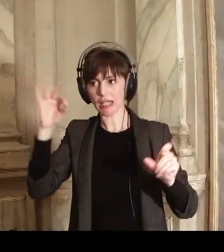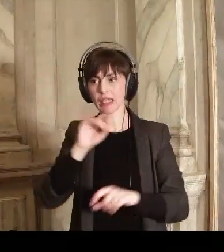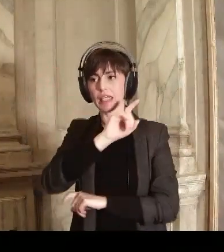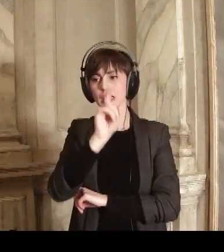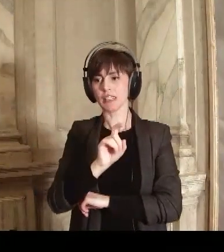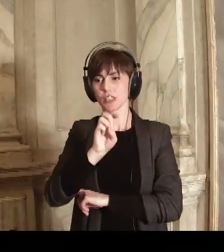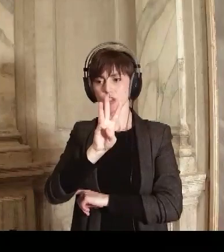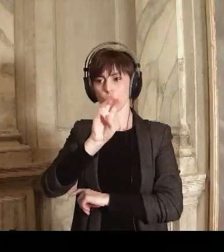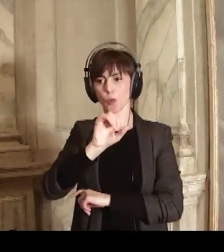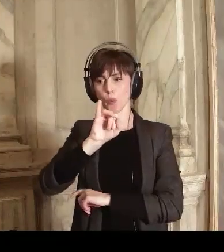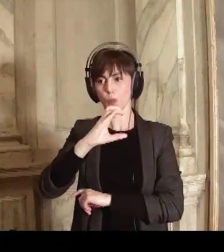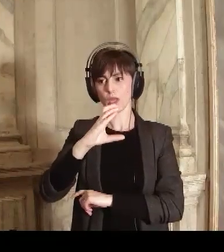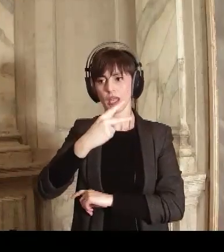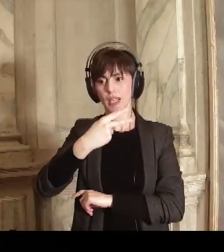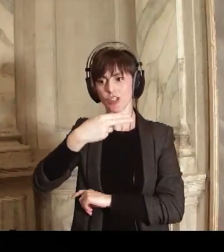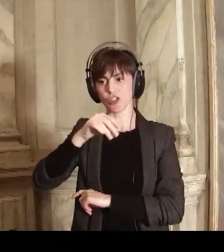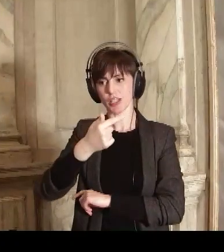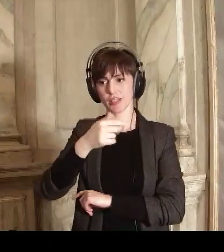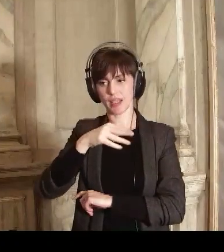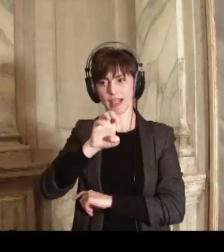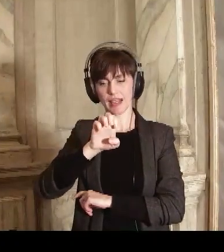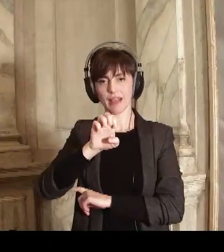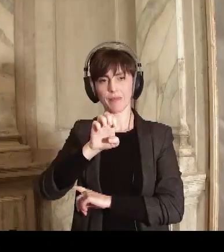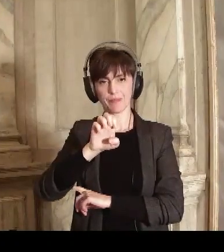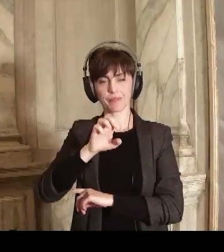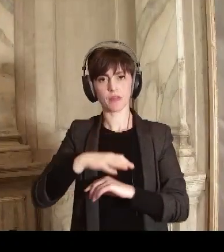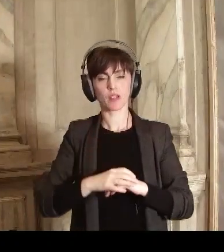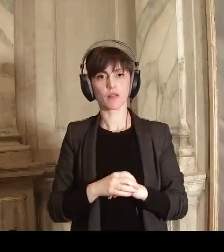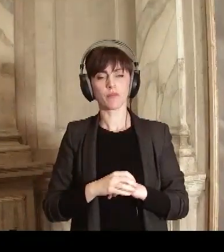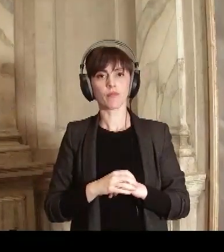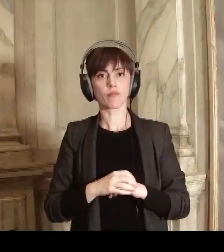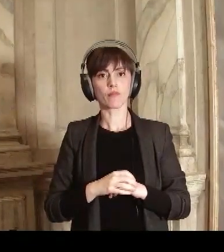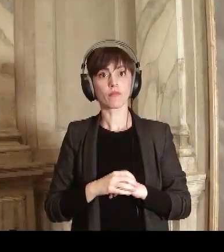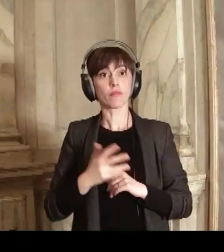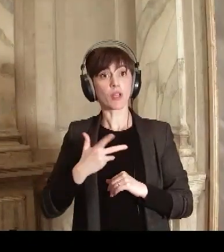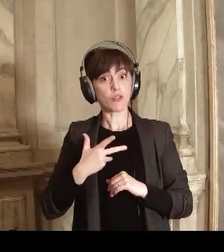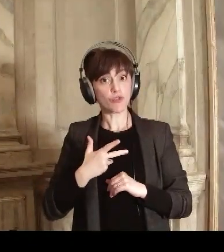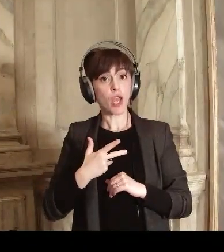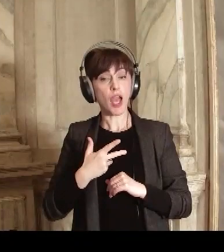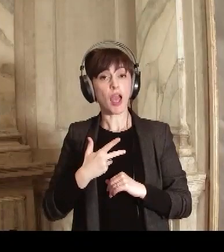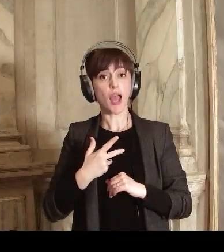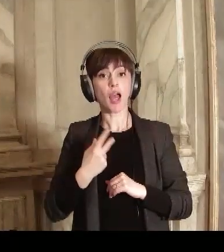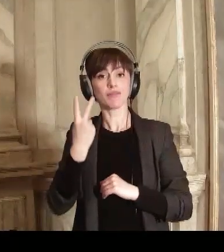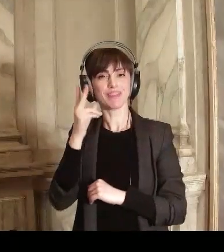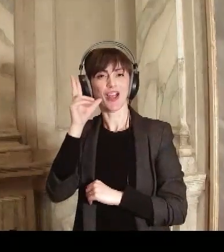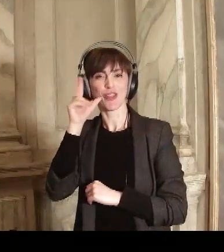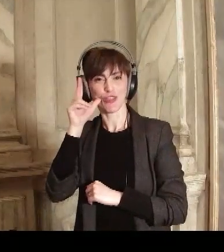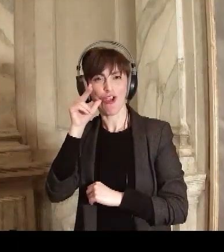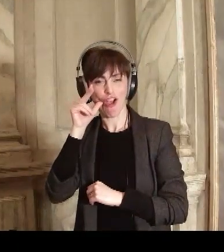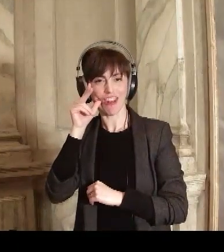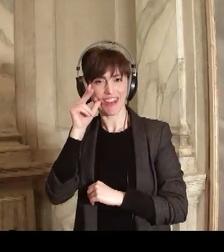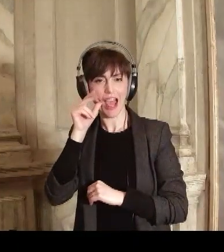concerto installativo Glia della pioniera, celebratissima pioniera americana della musica elettronica,